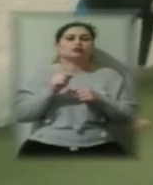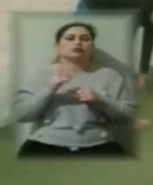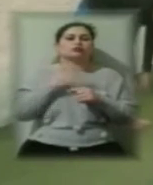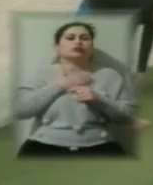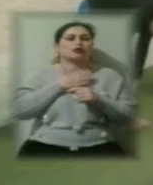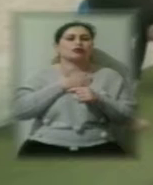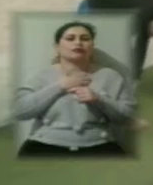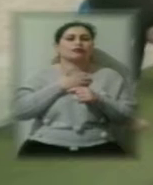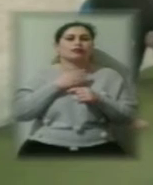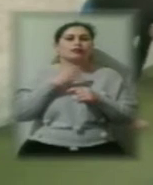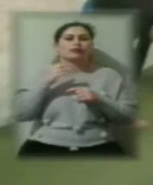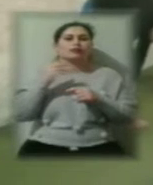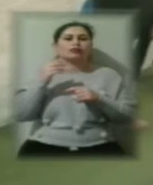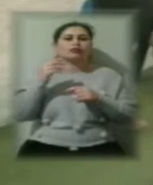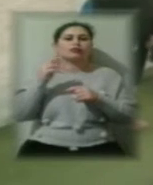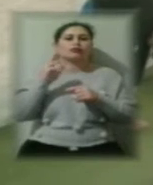федерація ВАКО,